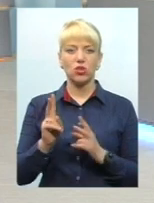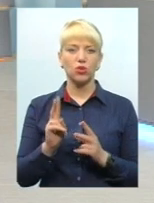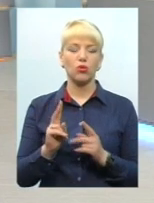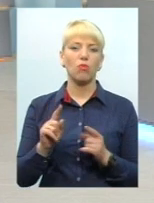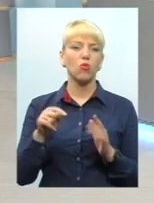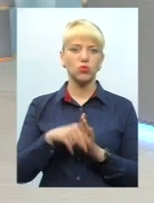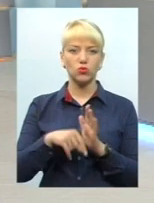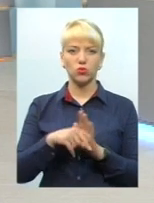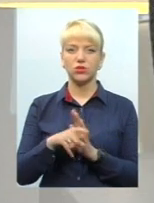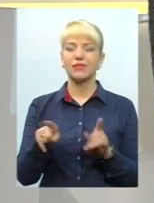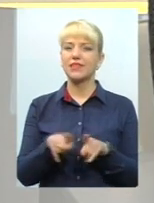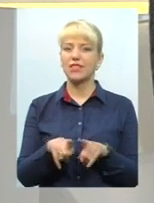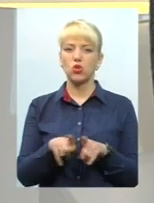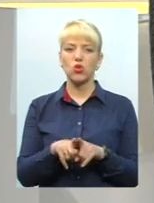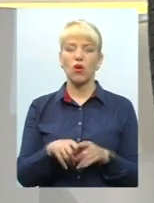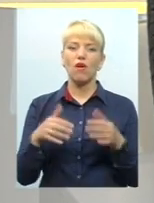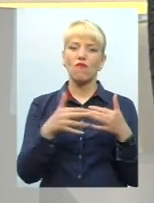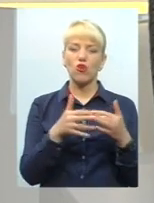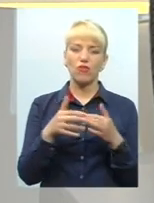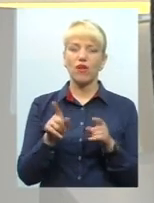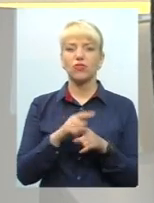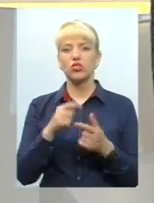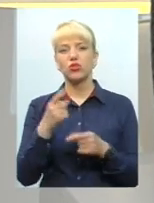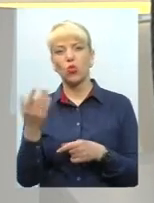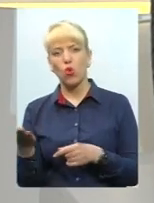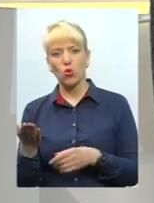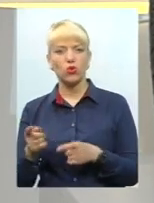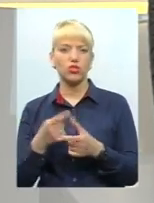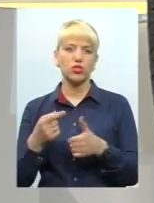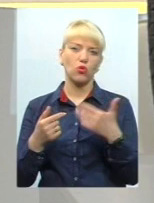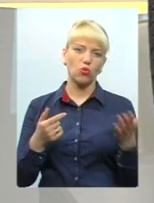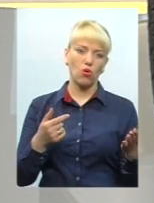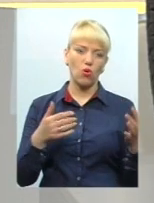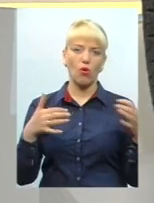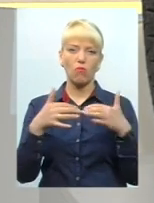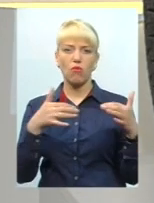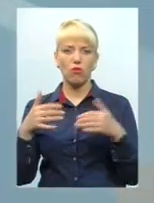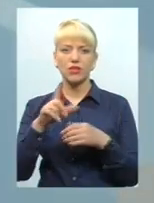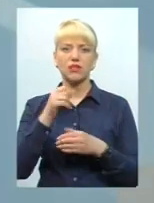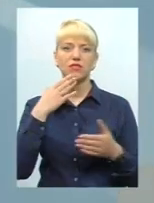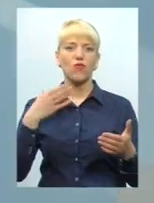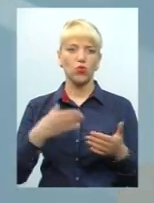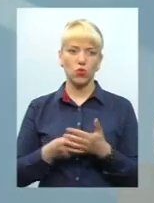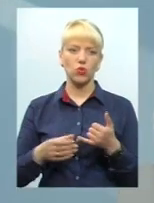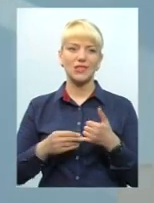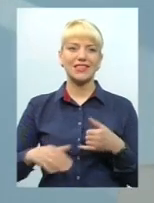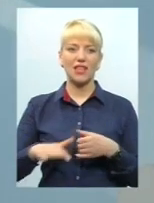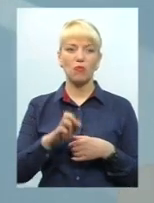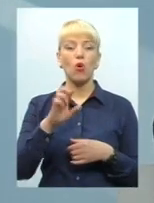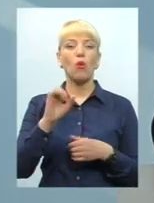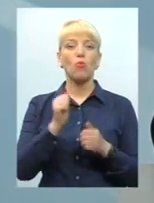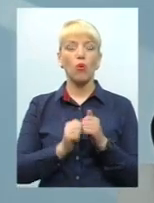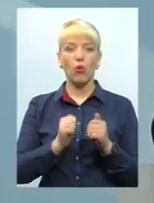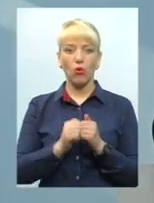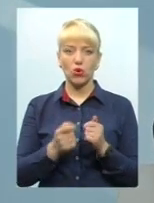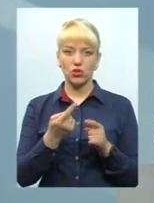одно воював чи то з того боку, чи з іншого боку того фронту за свою землю. Бо кожен з них